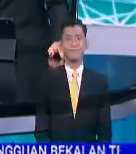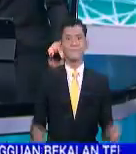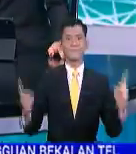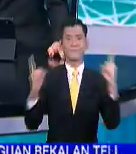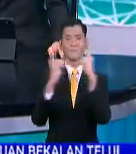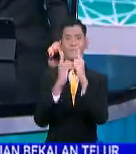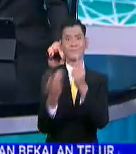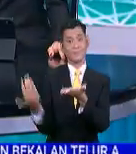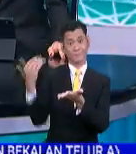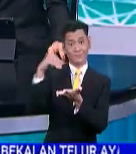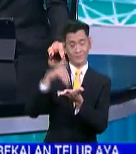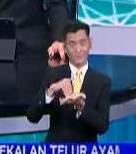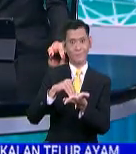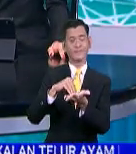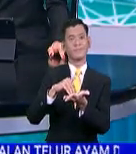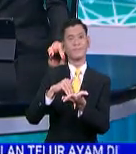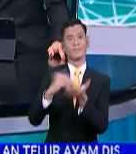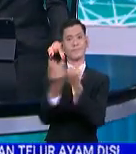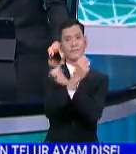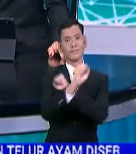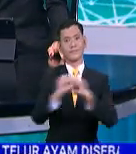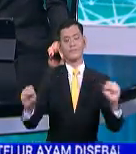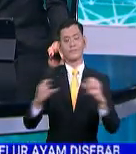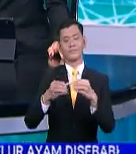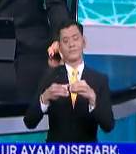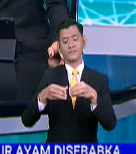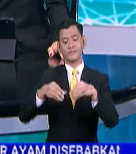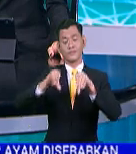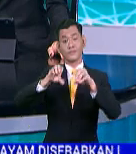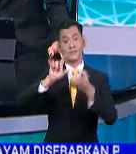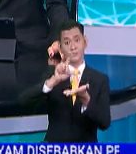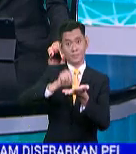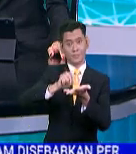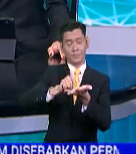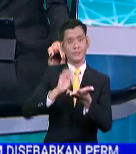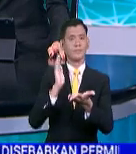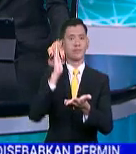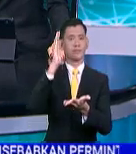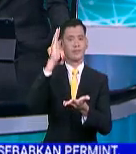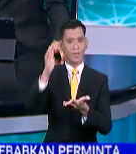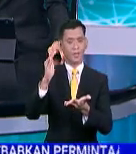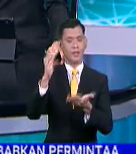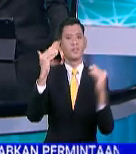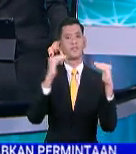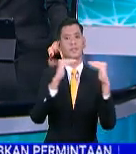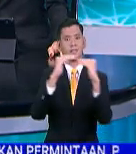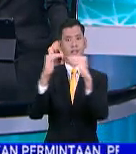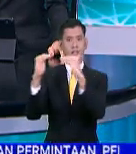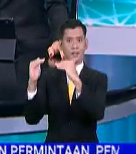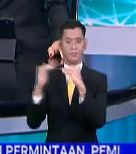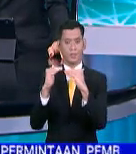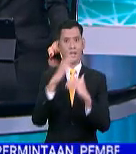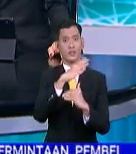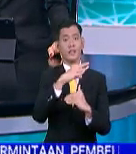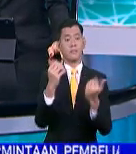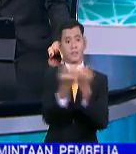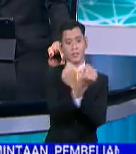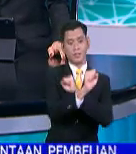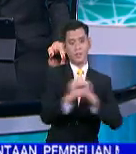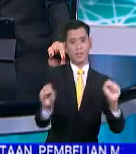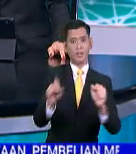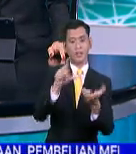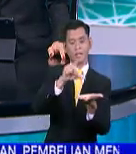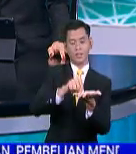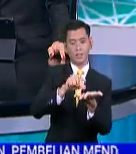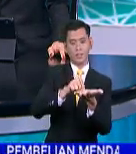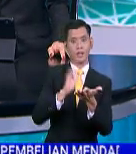Bertemu kembali. Bekalan telur ayam dijangka kembali stabil dalam tempoh terdekat manakala bekalan ayam pula pada akhir bulan